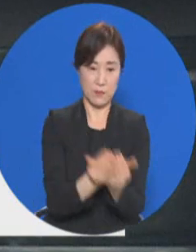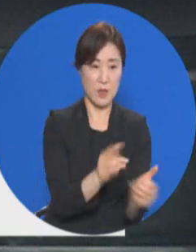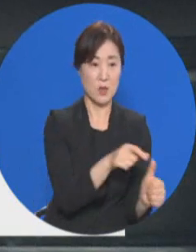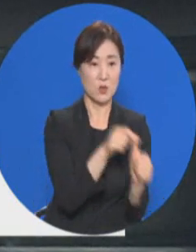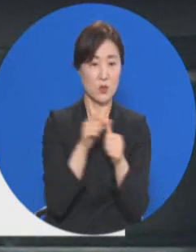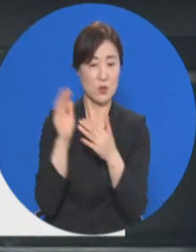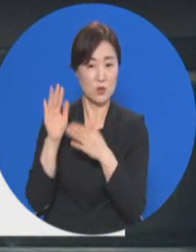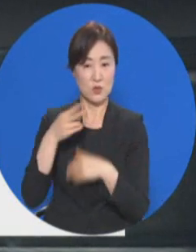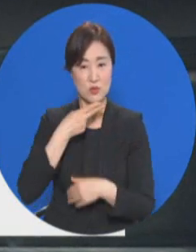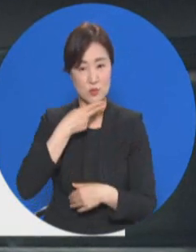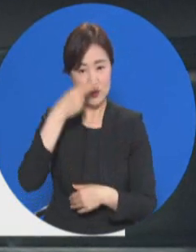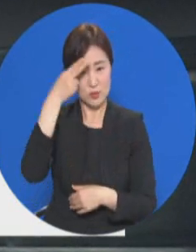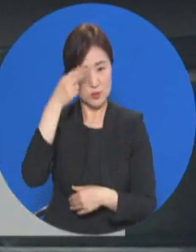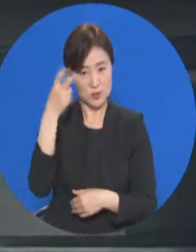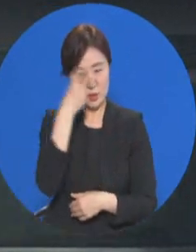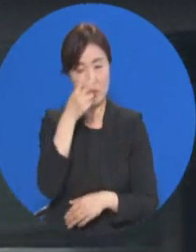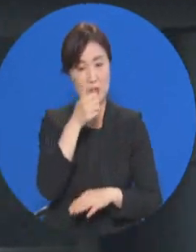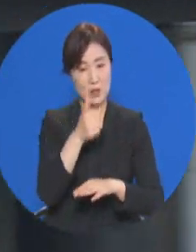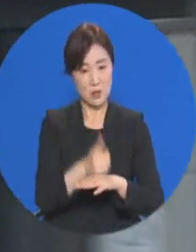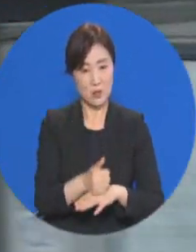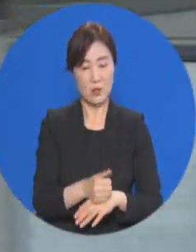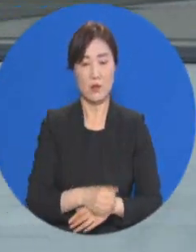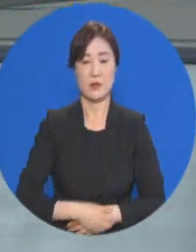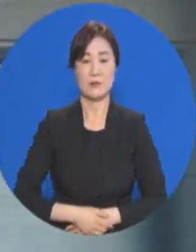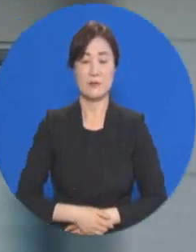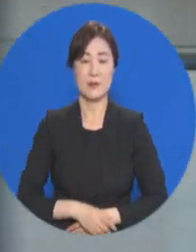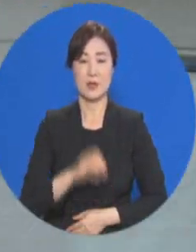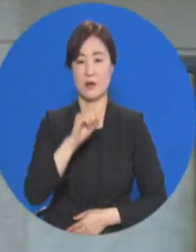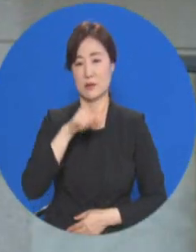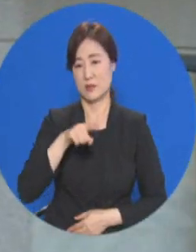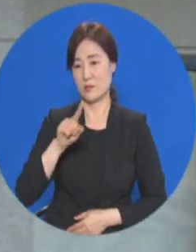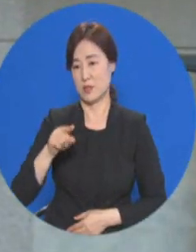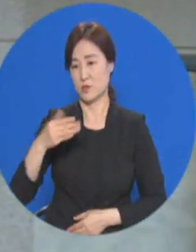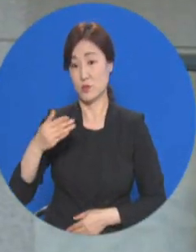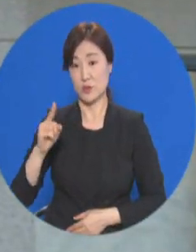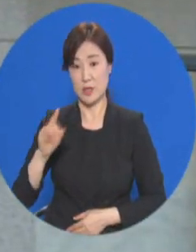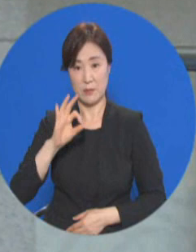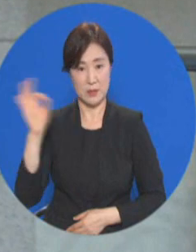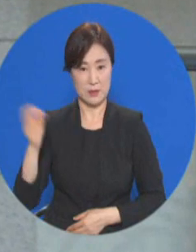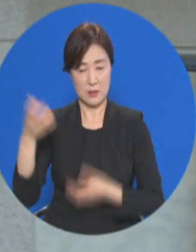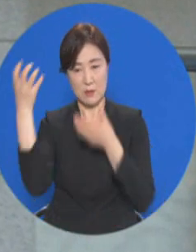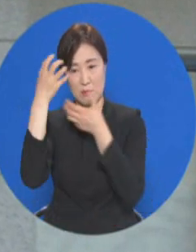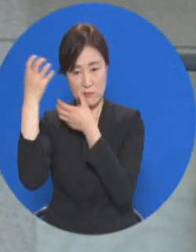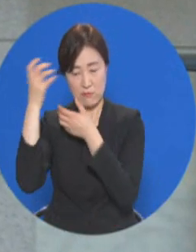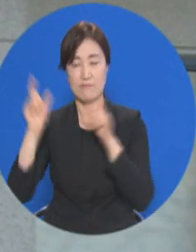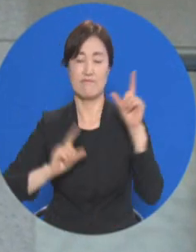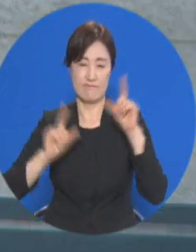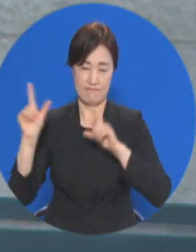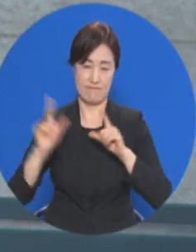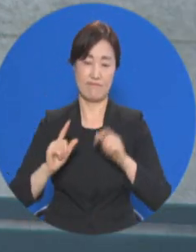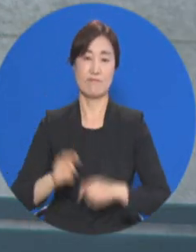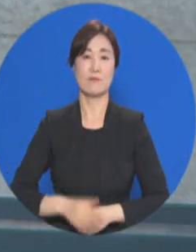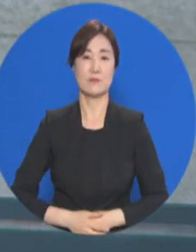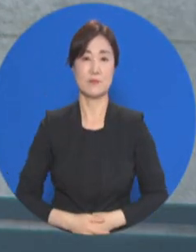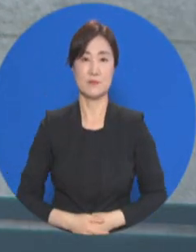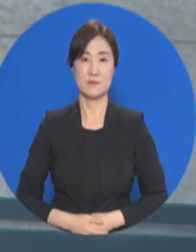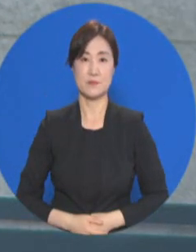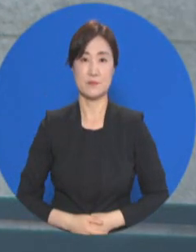뒤 음주 측정한 결과 혈중 알코올 농도 0.191%의 만취 상태였던 것으로